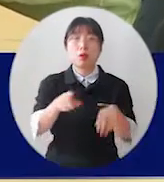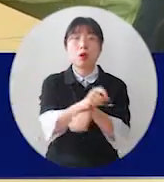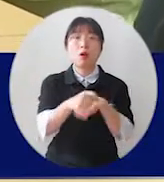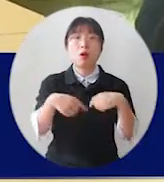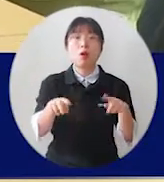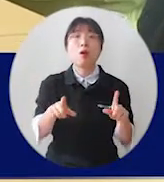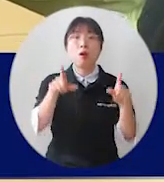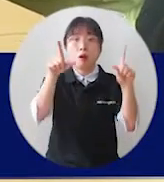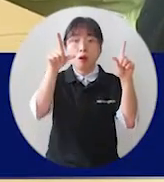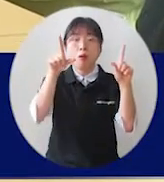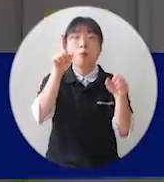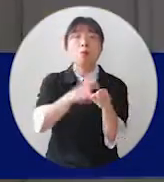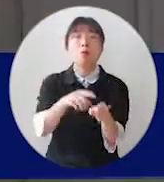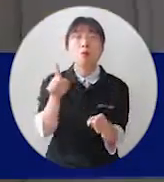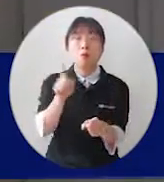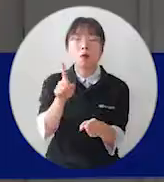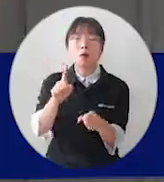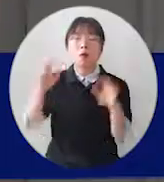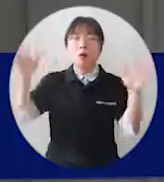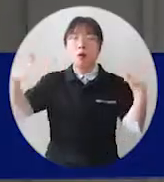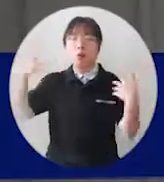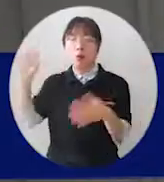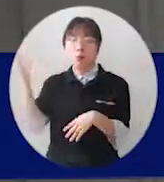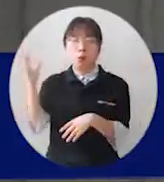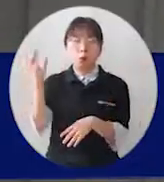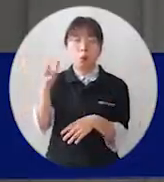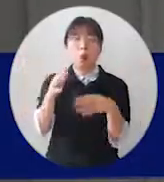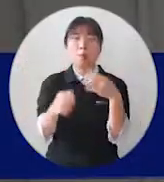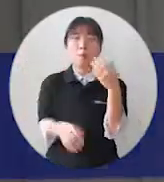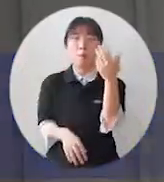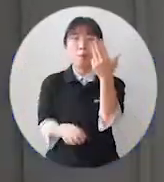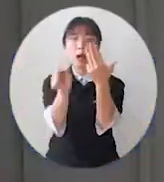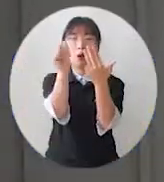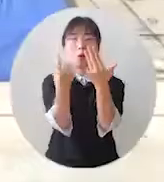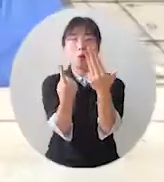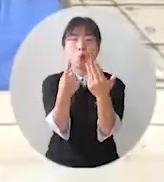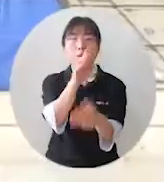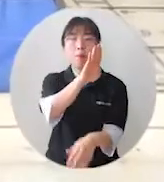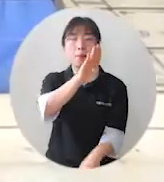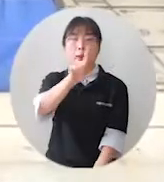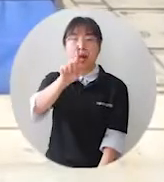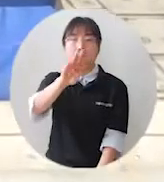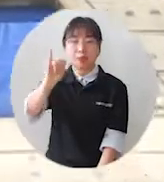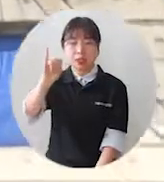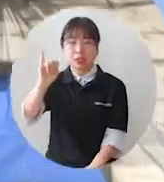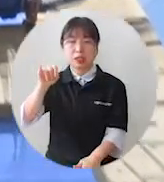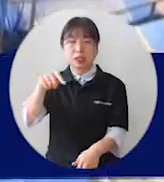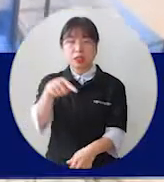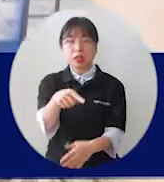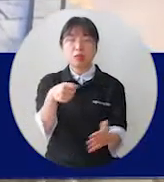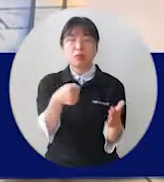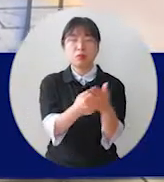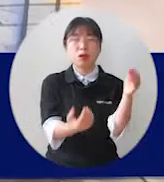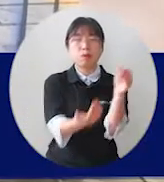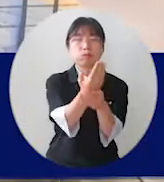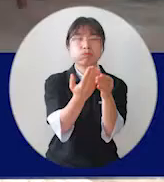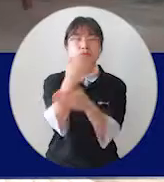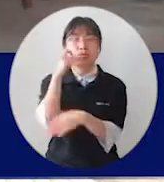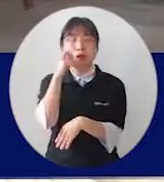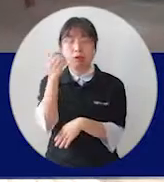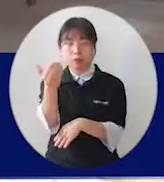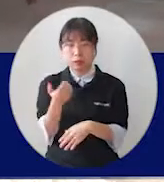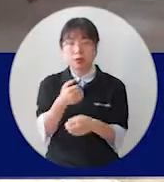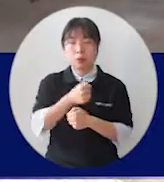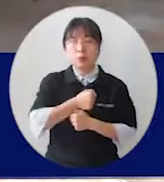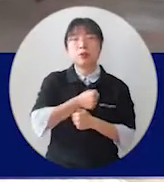점검은 태풍 바비 북상에 맞춰 태풍 피해 방지에 그 초점이 맞춰졌는데요. 이에 오전동 동아